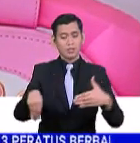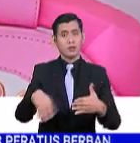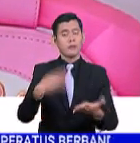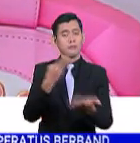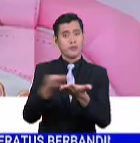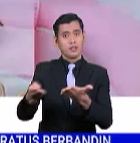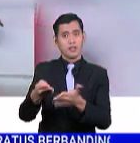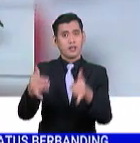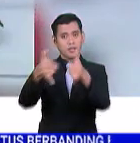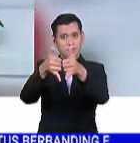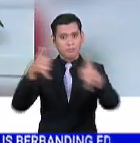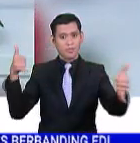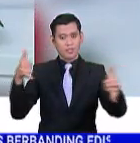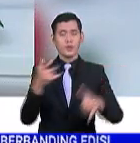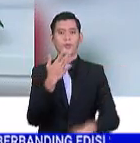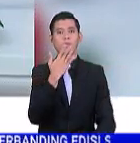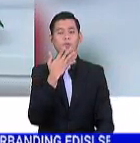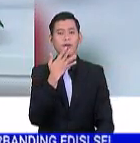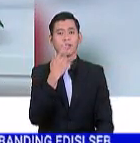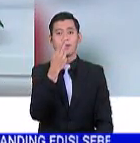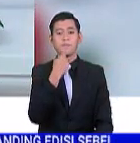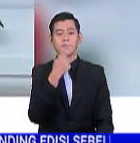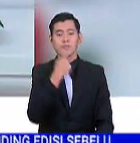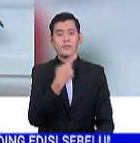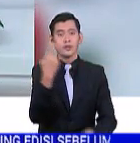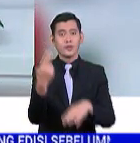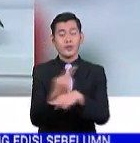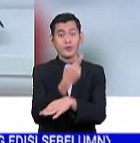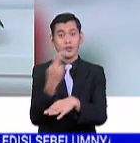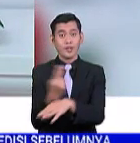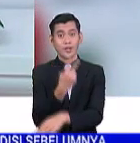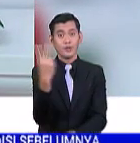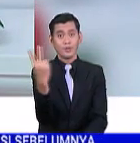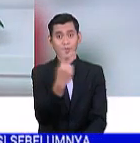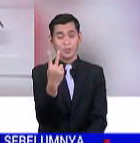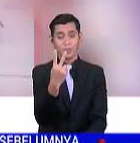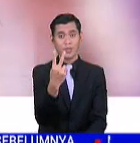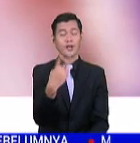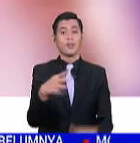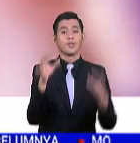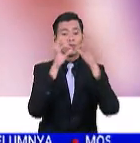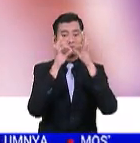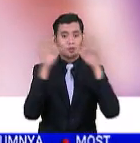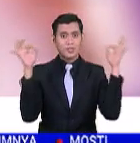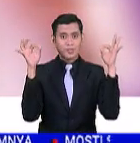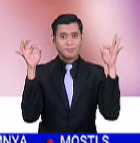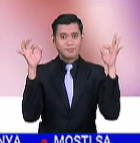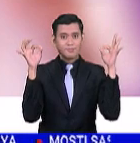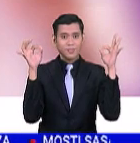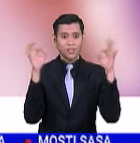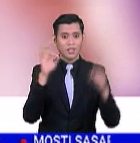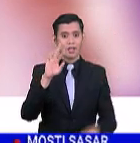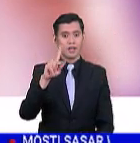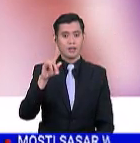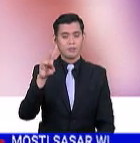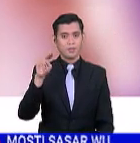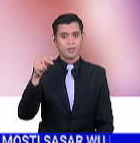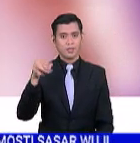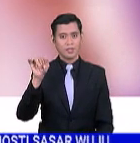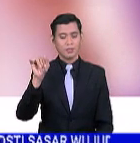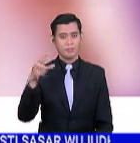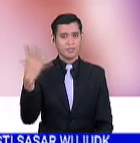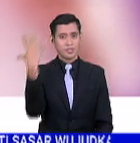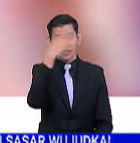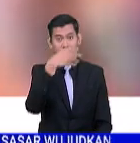berwarna merah jambu khusus untuk kegunaan dua ekor kucing peliharaannya. Andreja Verschage merias kucing